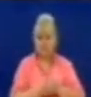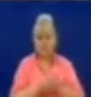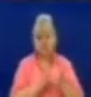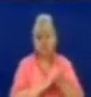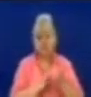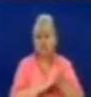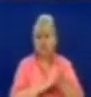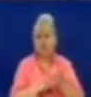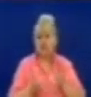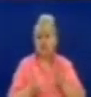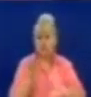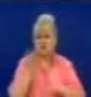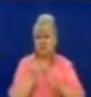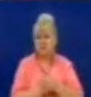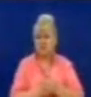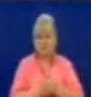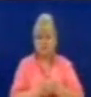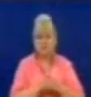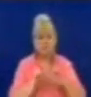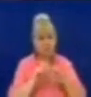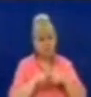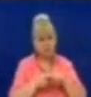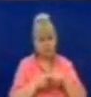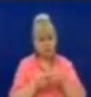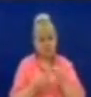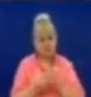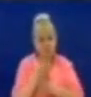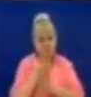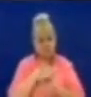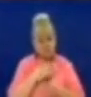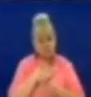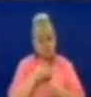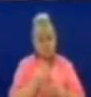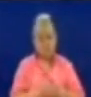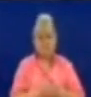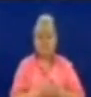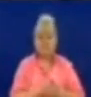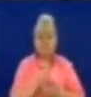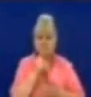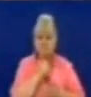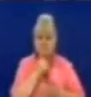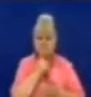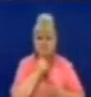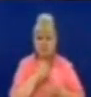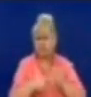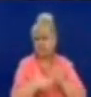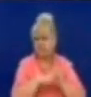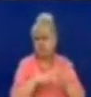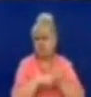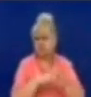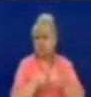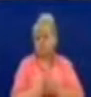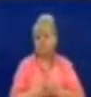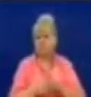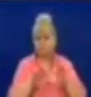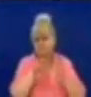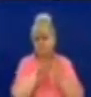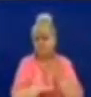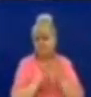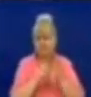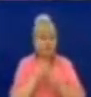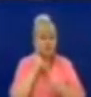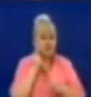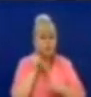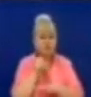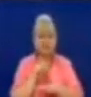rritja e bruto produktit vendor, prapë e shohim që veçanërisht në sektorin financiar trendet janë negative, pra janë në rënje. Ndërkohë që Banka Qendrore na